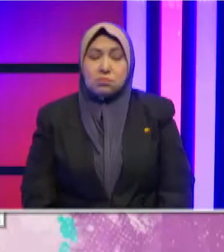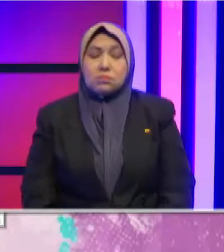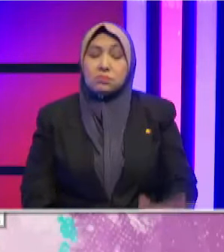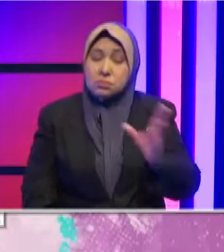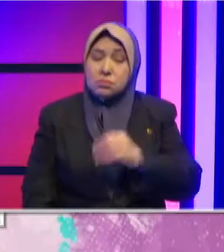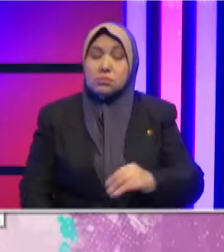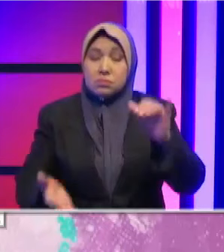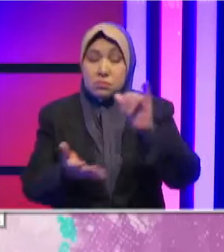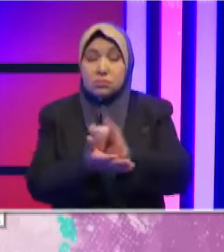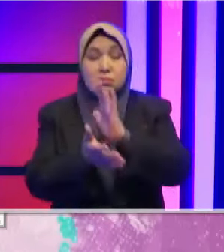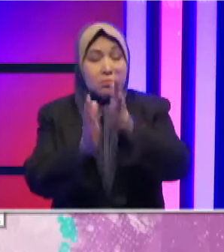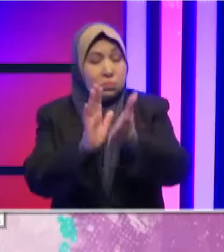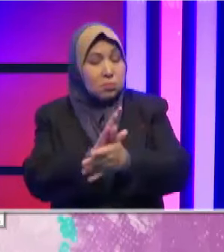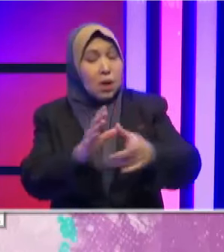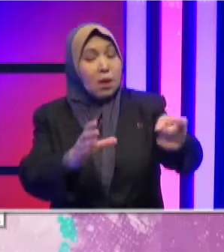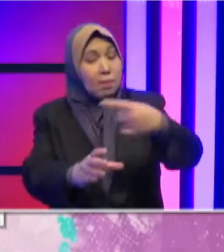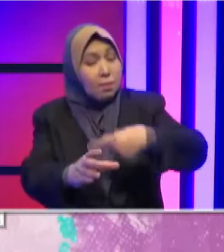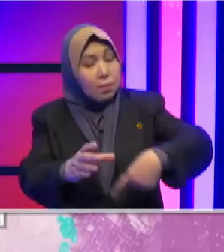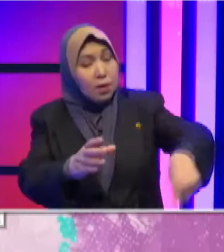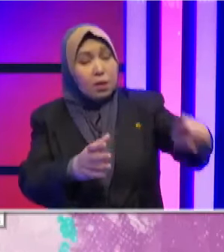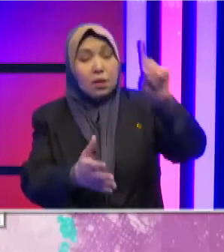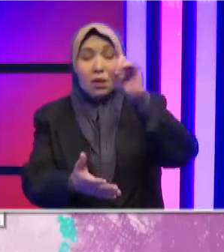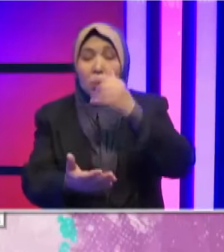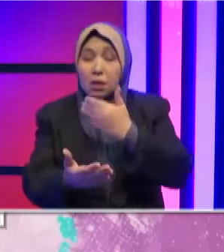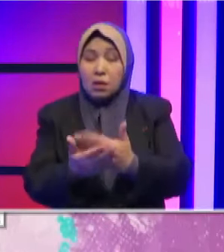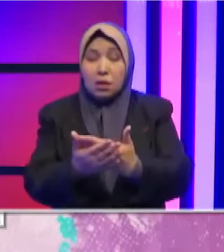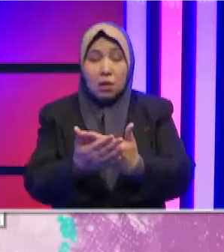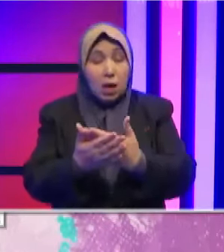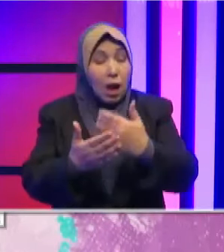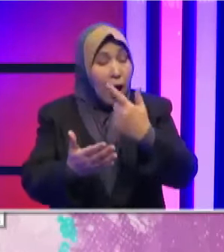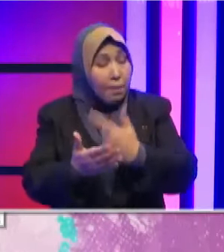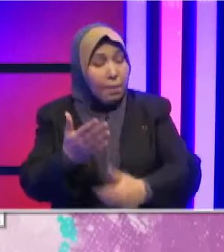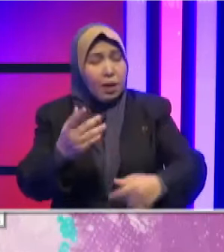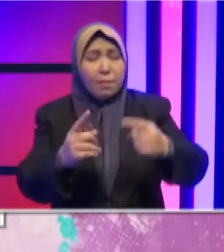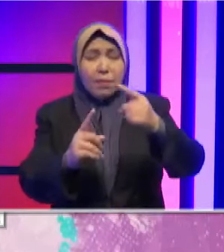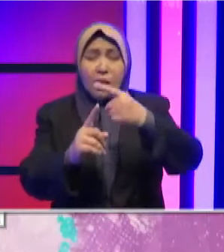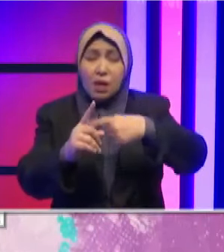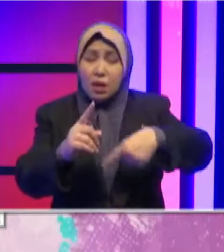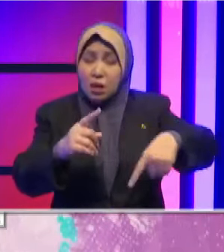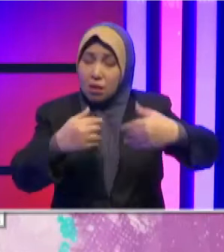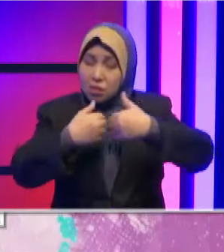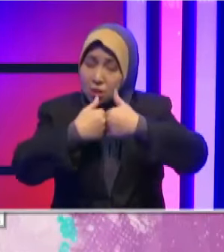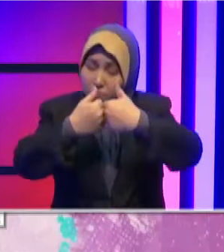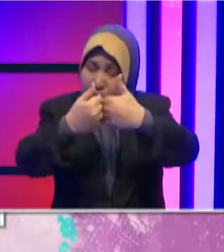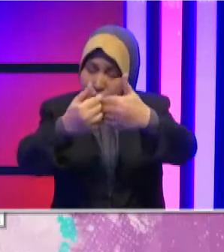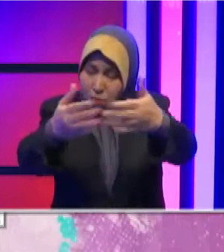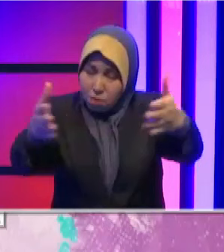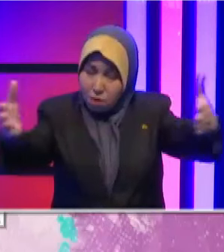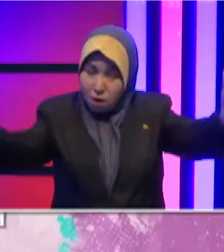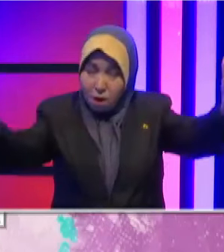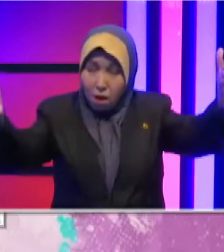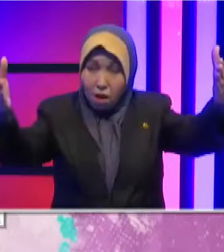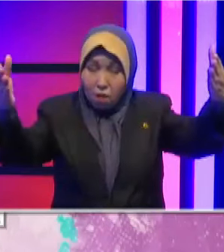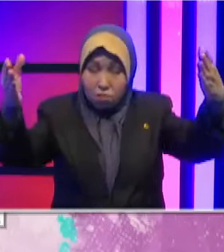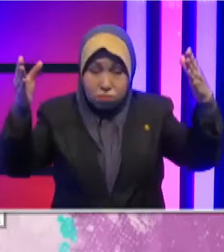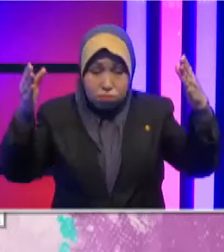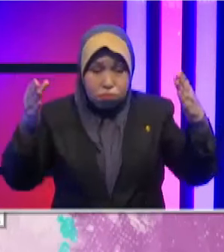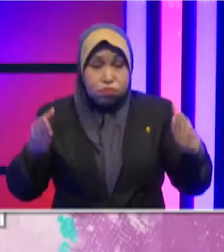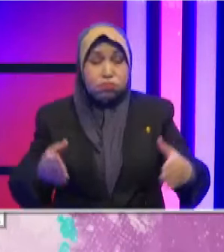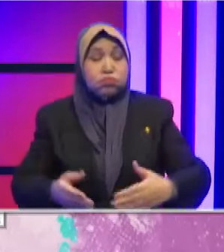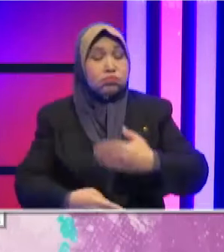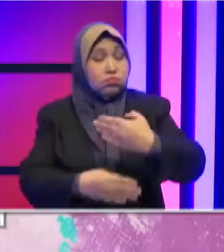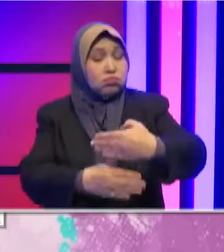Hai hardcoded ibadah putih aldya Juju wanna